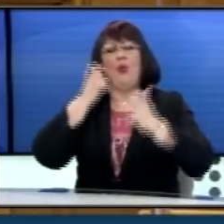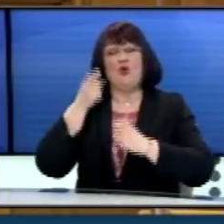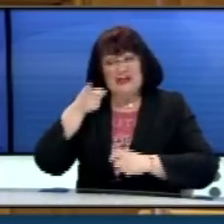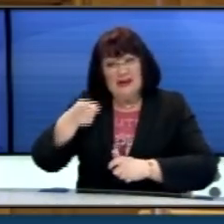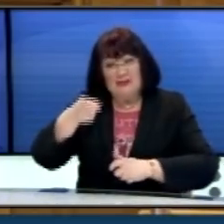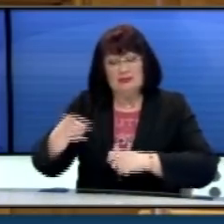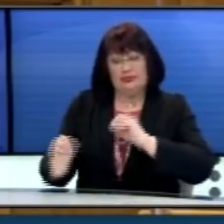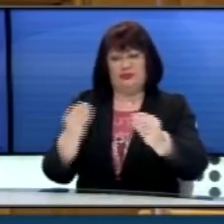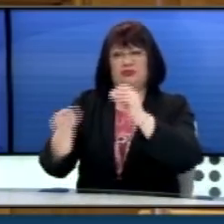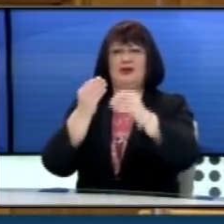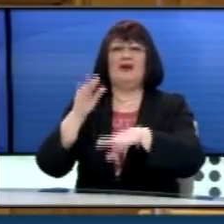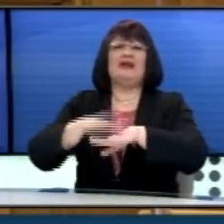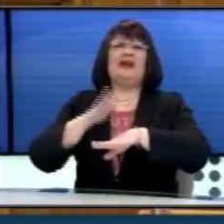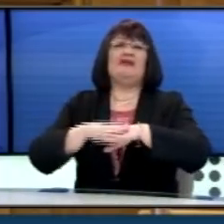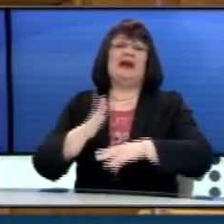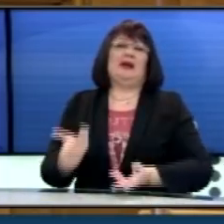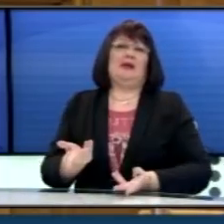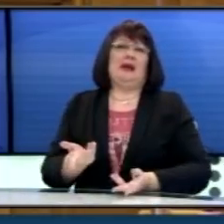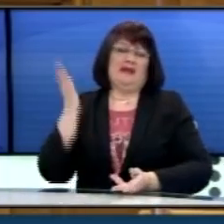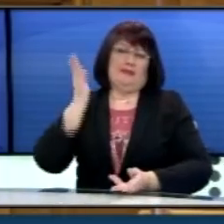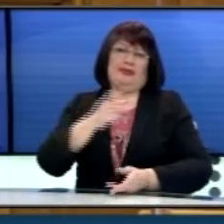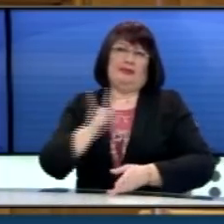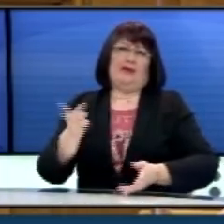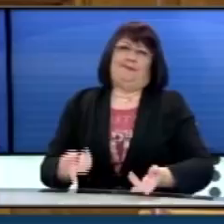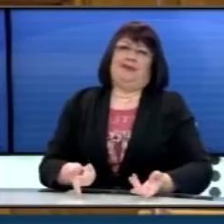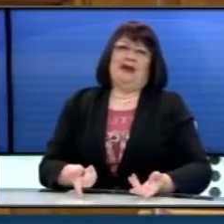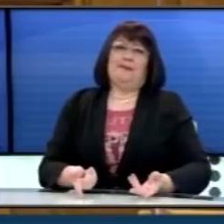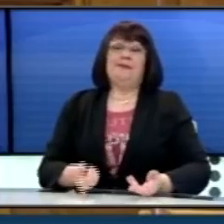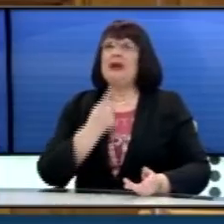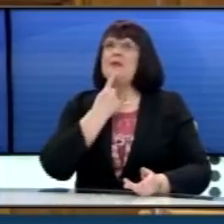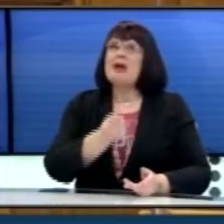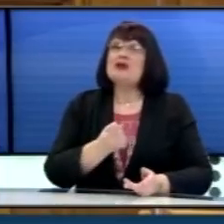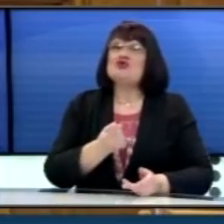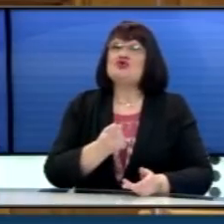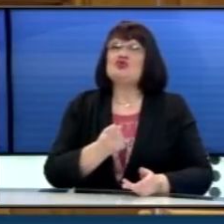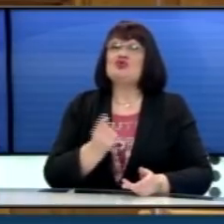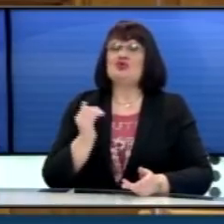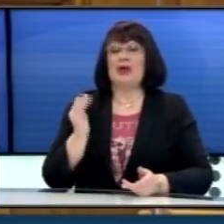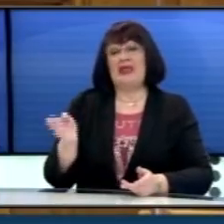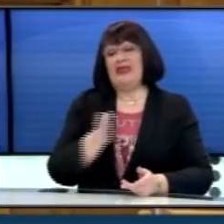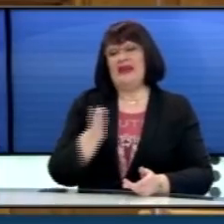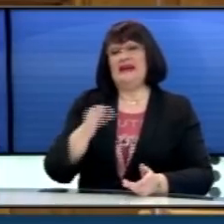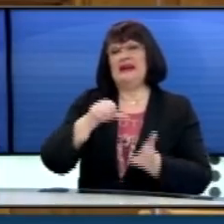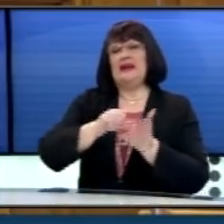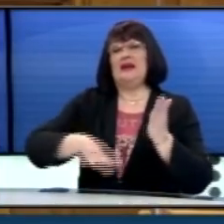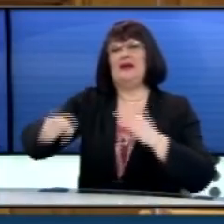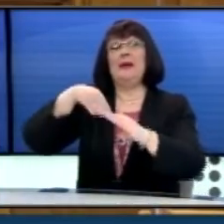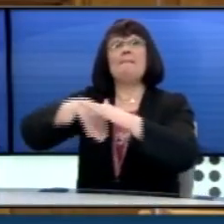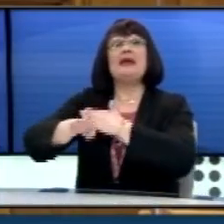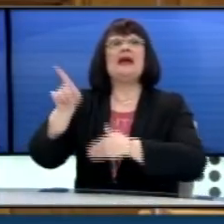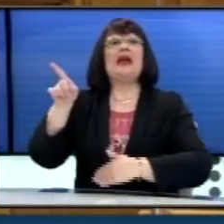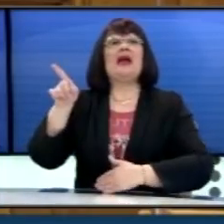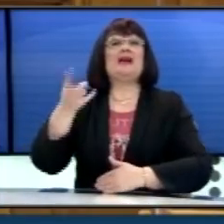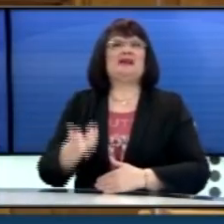ενάντια στην κλιμάκωση της κρατικής καταστολής. Για πείτε μας λοιπόν άλλες περιοχές, όπως η Δυτική Αττική, ο Πειραιάς,